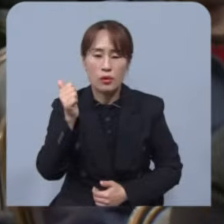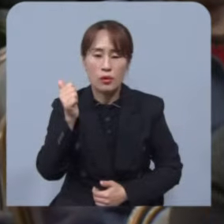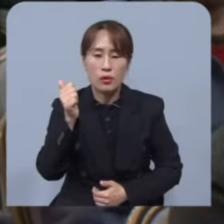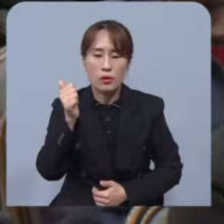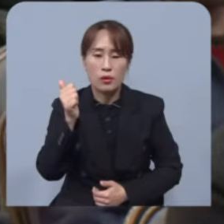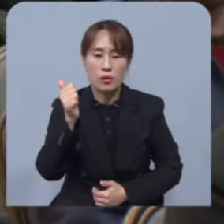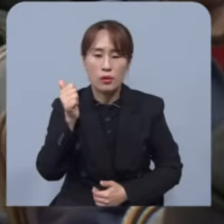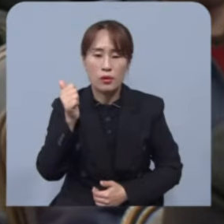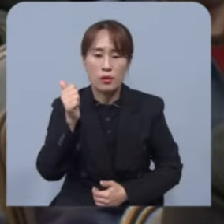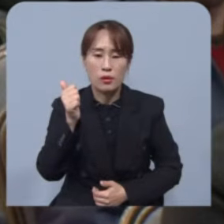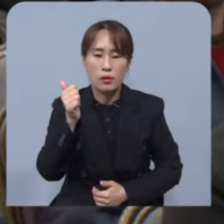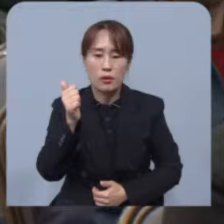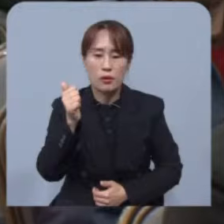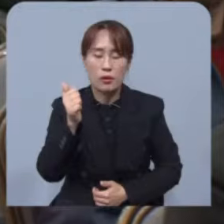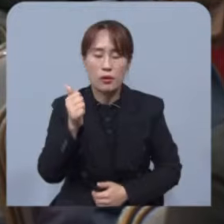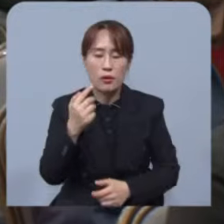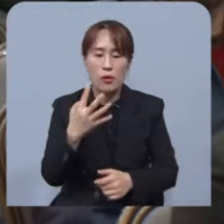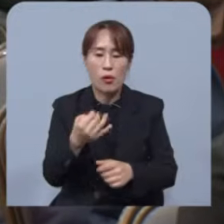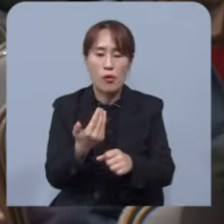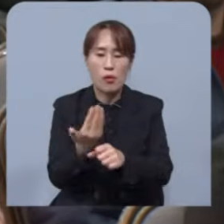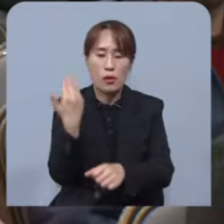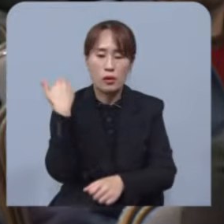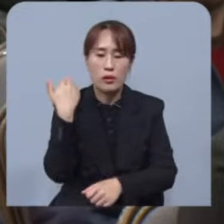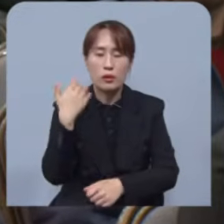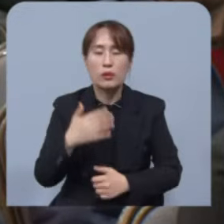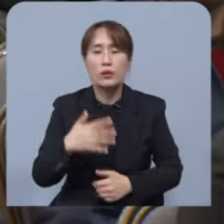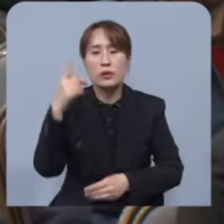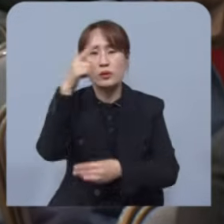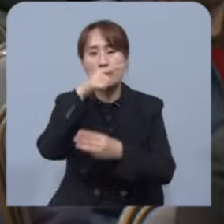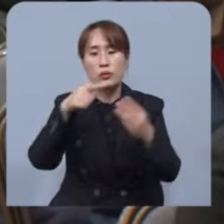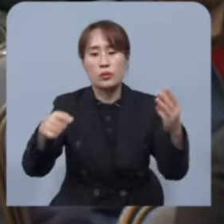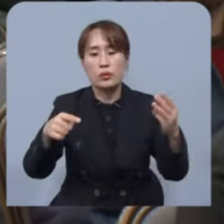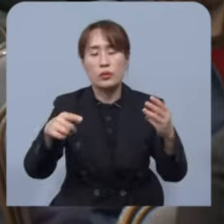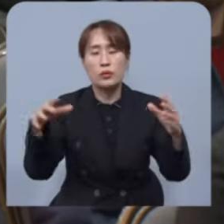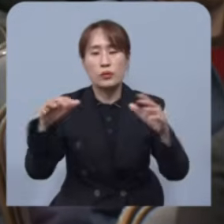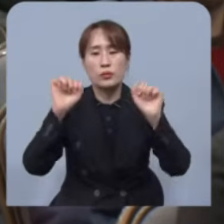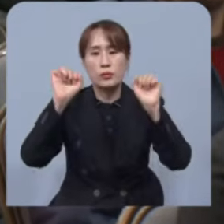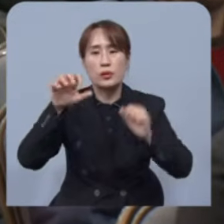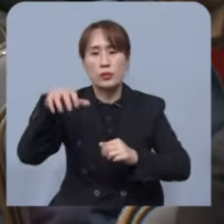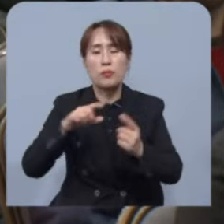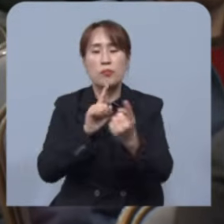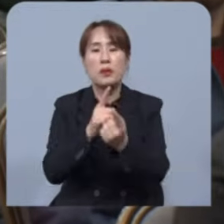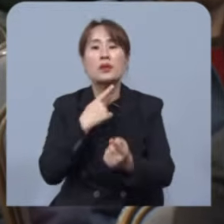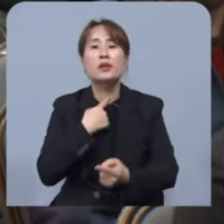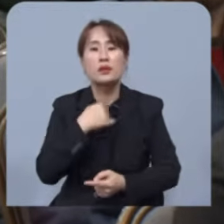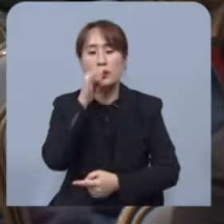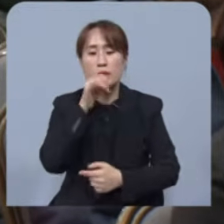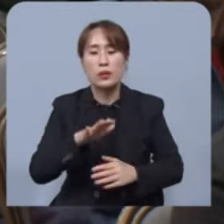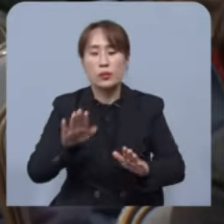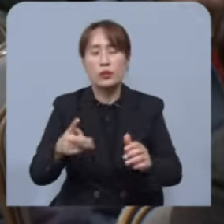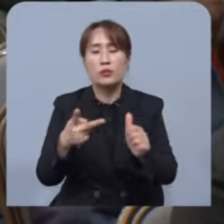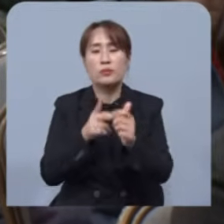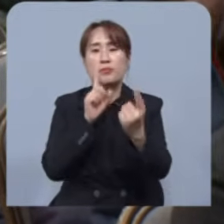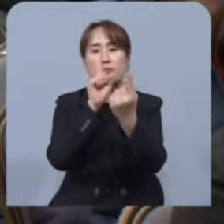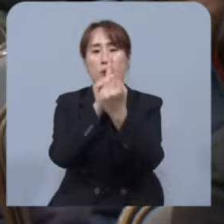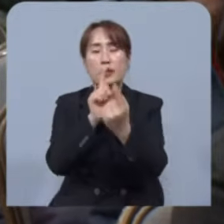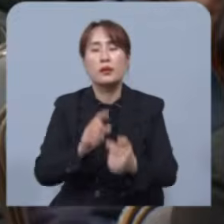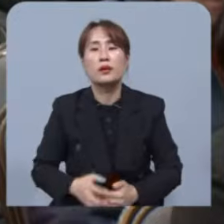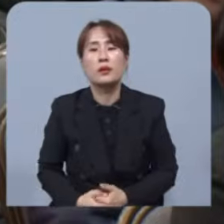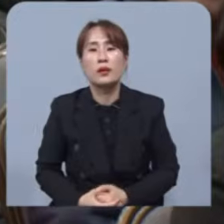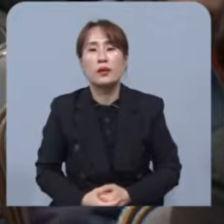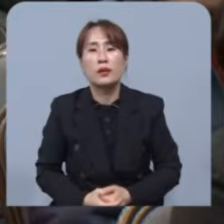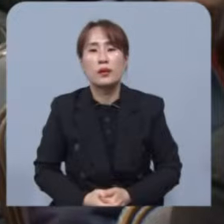대통령님께서는 몇 해 전에 청주 종합체육관에서 뵀었습니다. 오늘 두 번째 뵙니다.